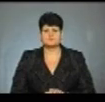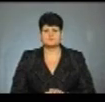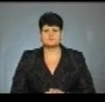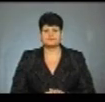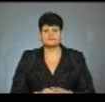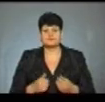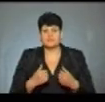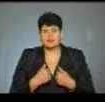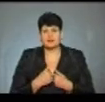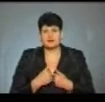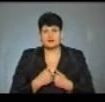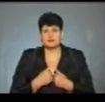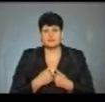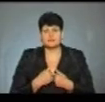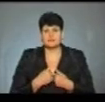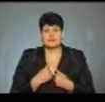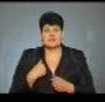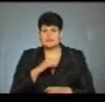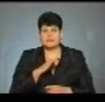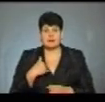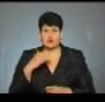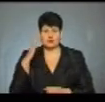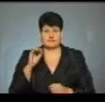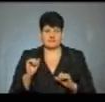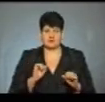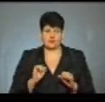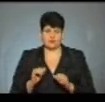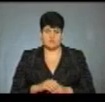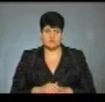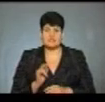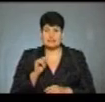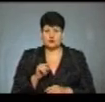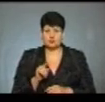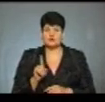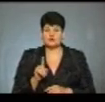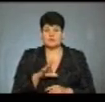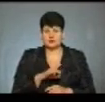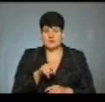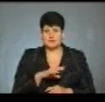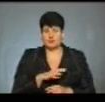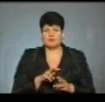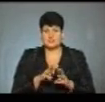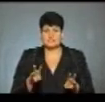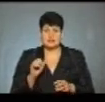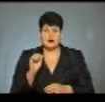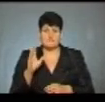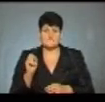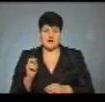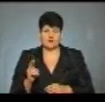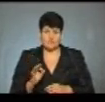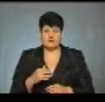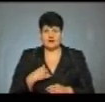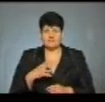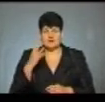Я не проголосував за уряд тільки тому, що там був міністр Аваков. Я рахую, що він